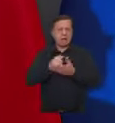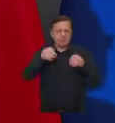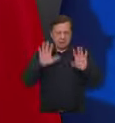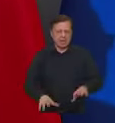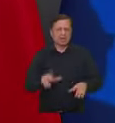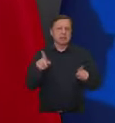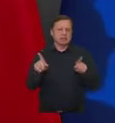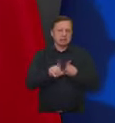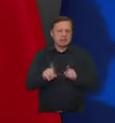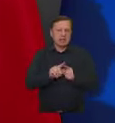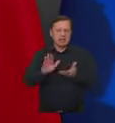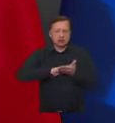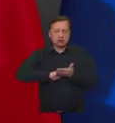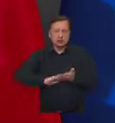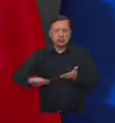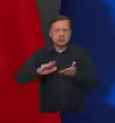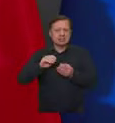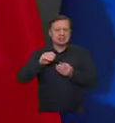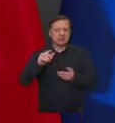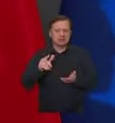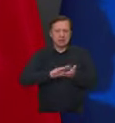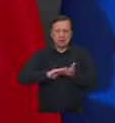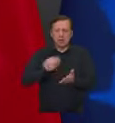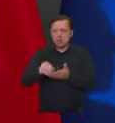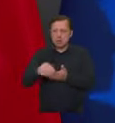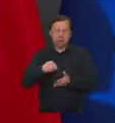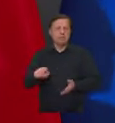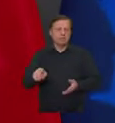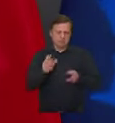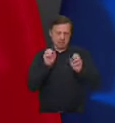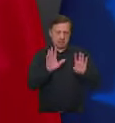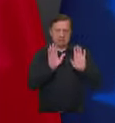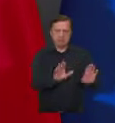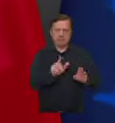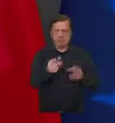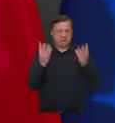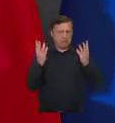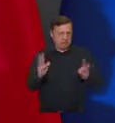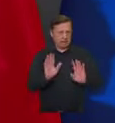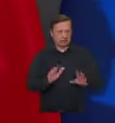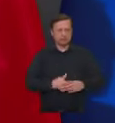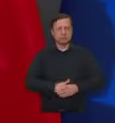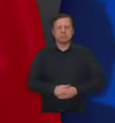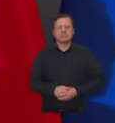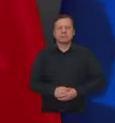Środki czystości będzie również można kupić, czy kioski ruchu. To jest ważne, bo przecież wiemy,